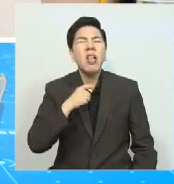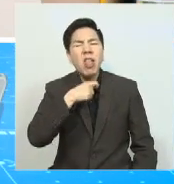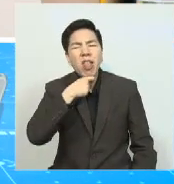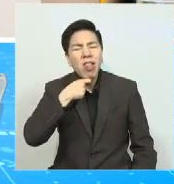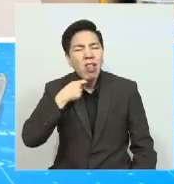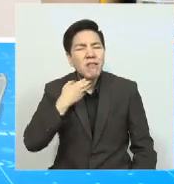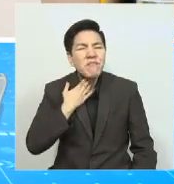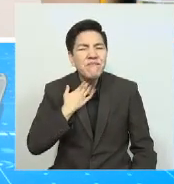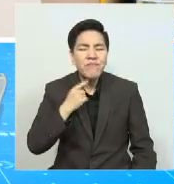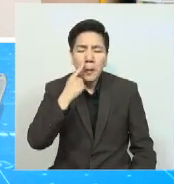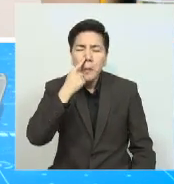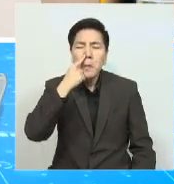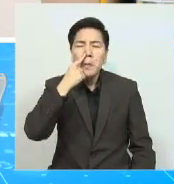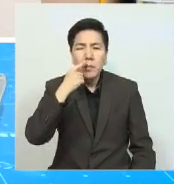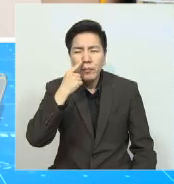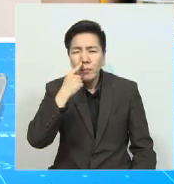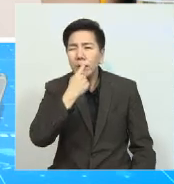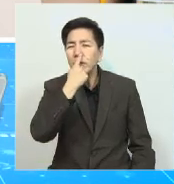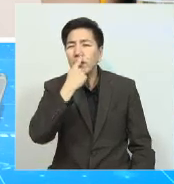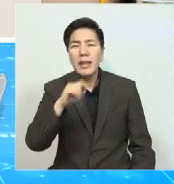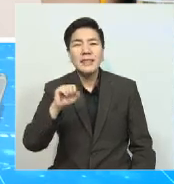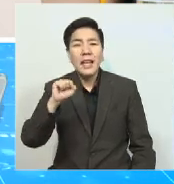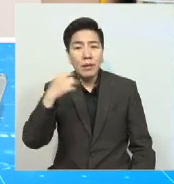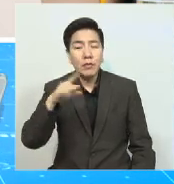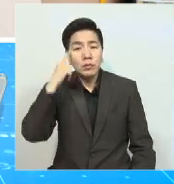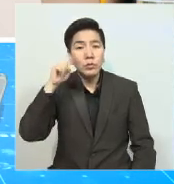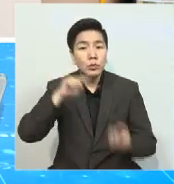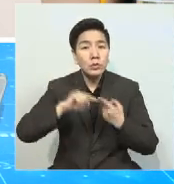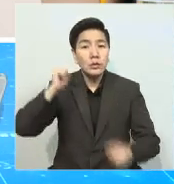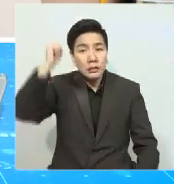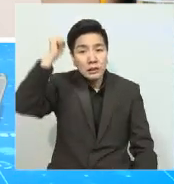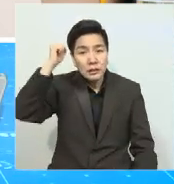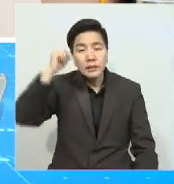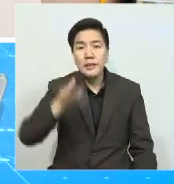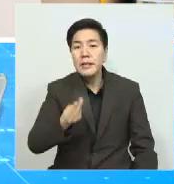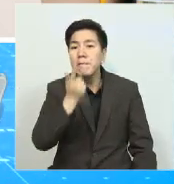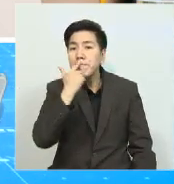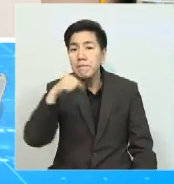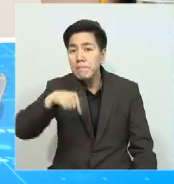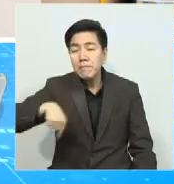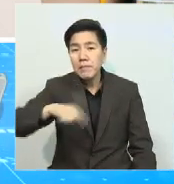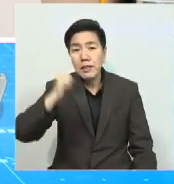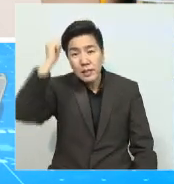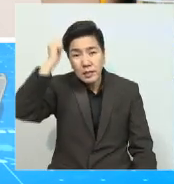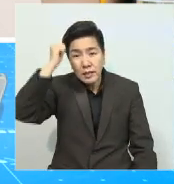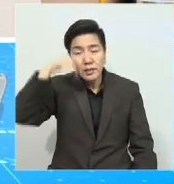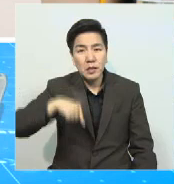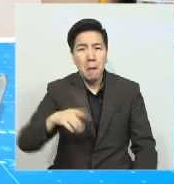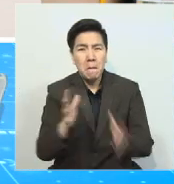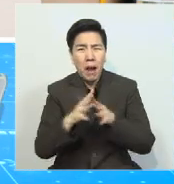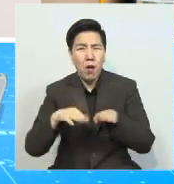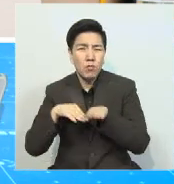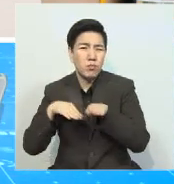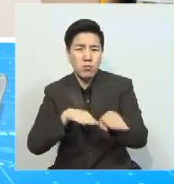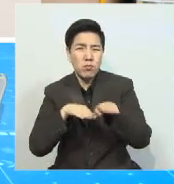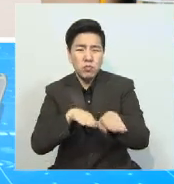กว่ามันแสบจมูกเพราะฉะนั้นโดยเฉพาะแถวป้ายรถเมล์แถวย่านดินแดงเนี่ยรถเมล์รถมันเยอะม